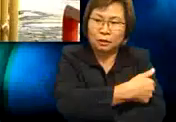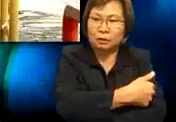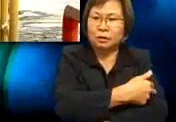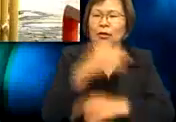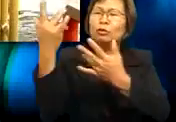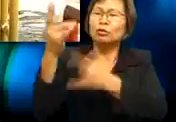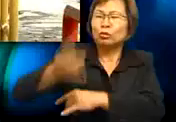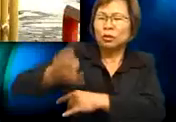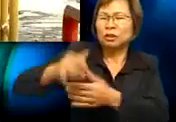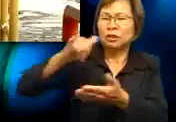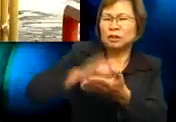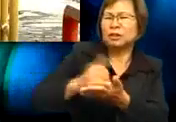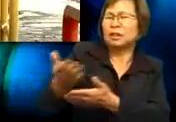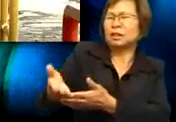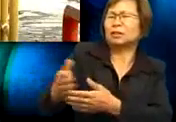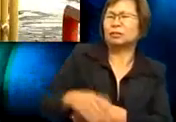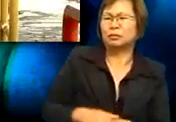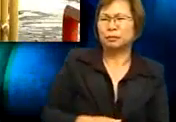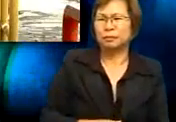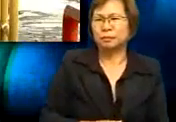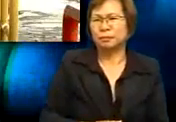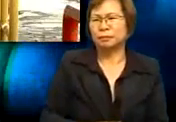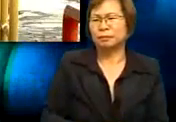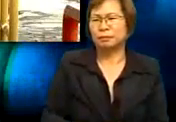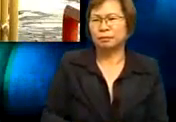Ha? Nak tunggu taksi kat sana tu. Ha?